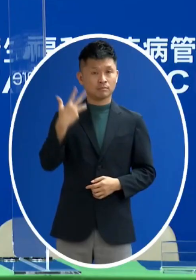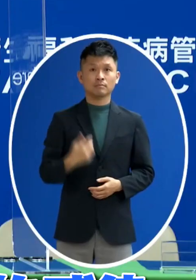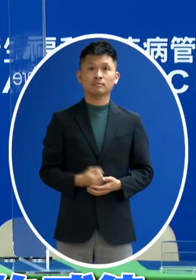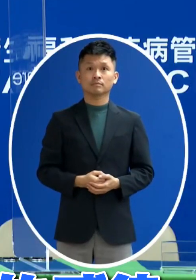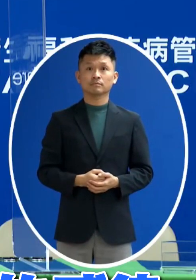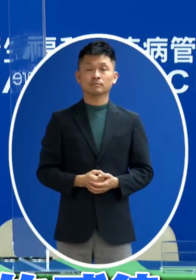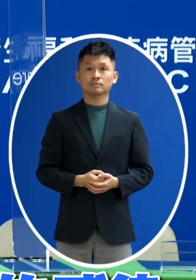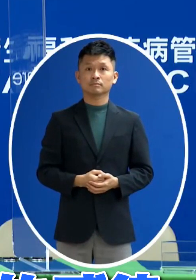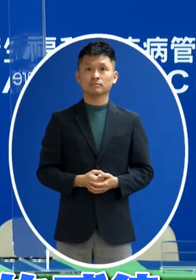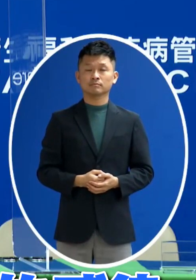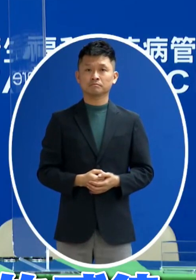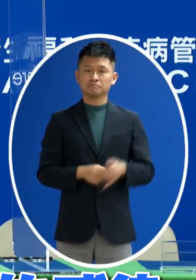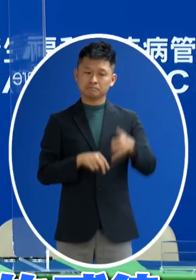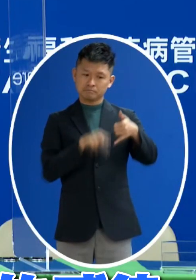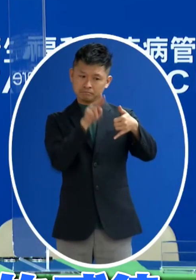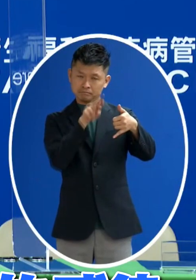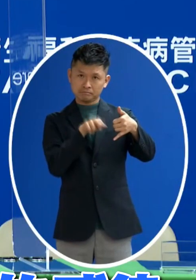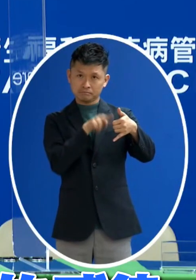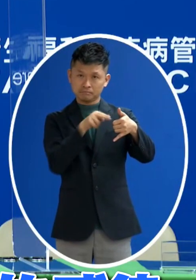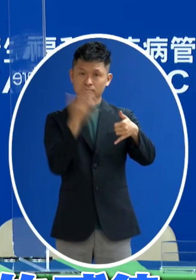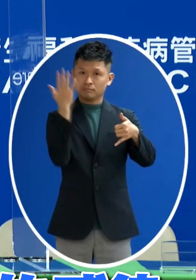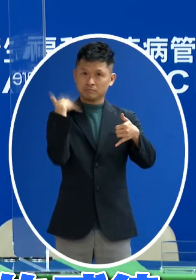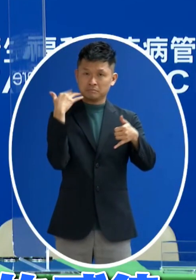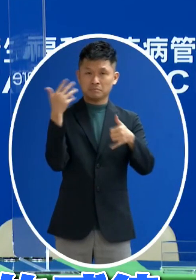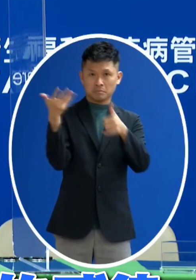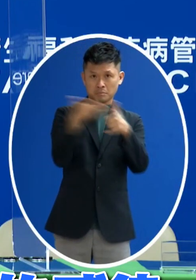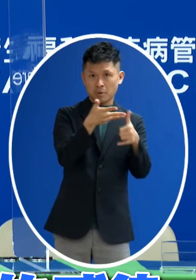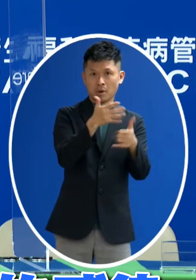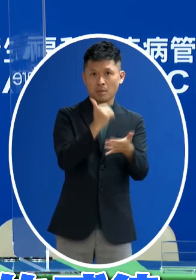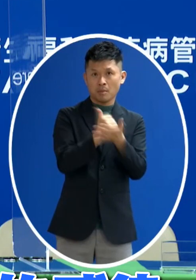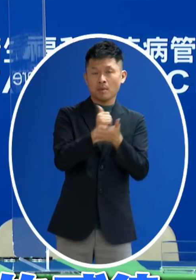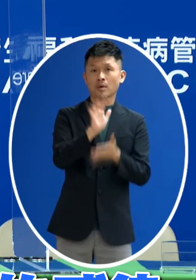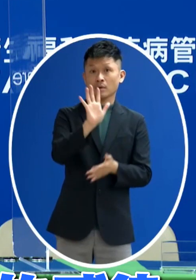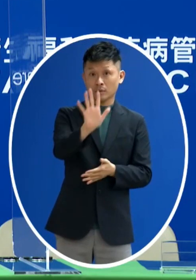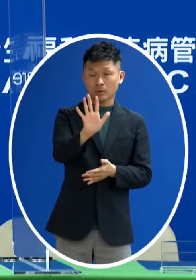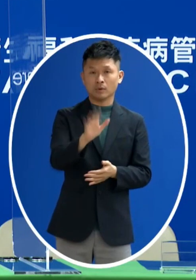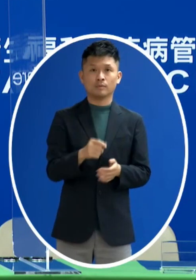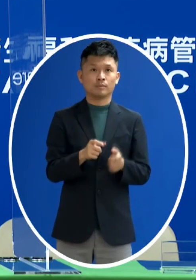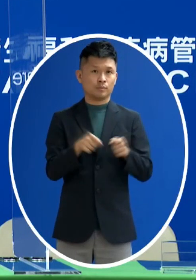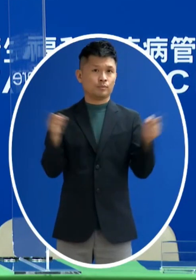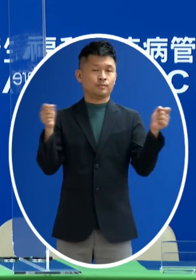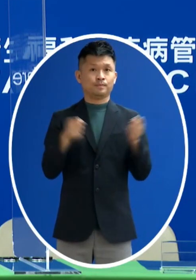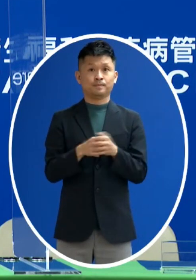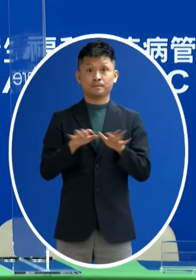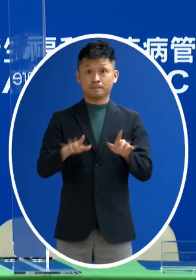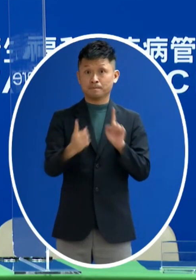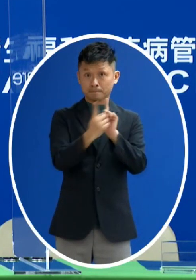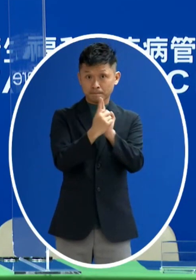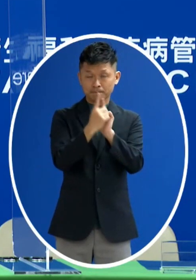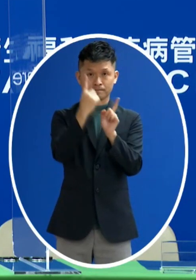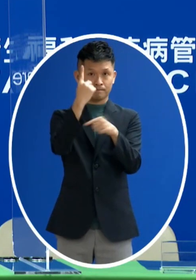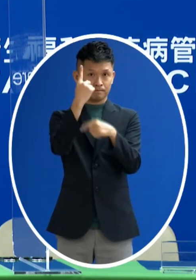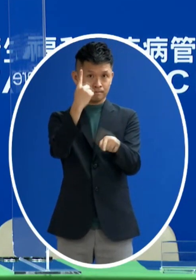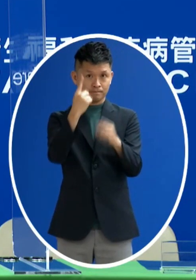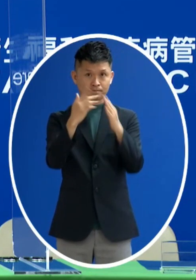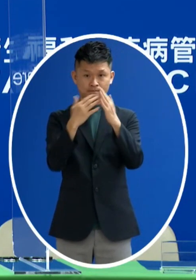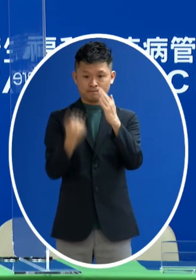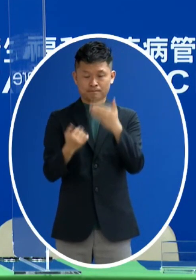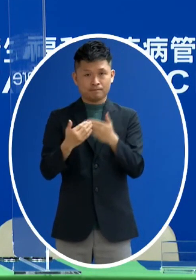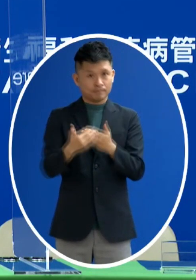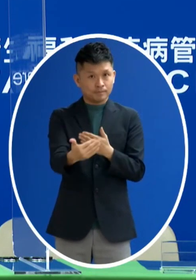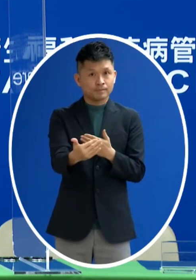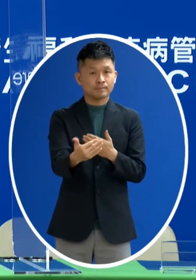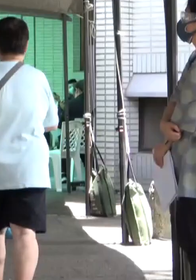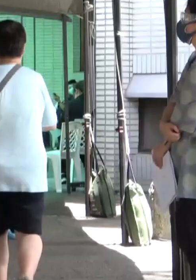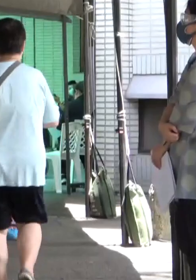38。 那看起来应该比较像是先前的感染哦，那目前有框列一个接触者